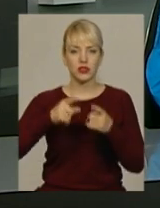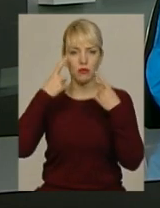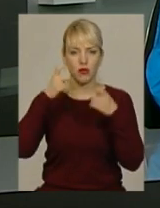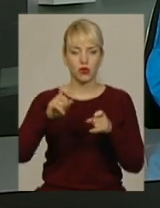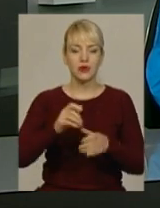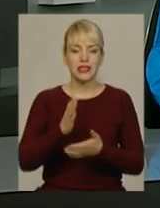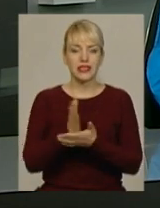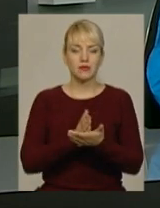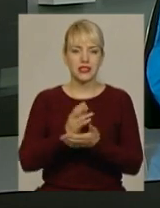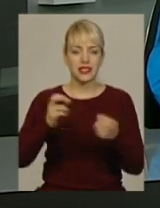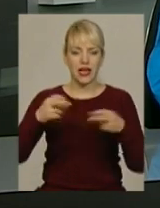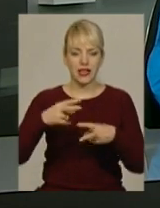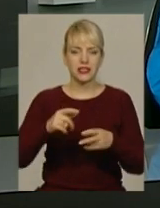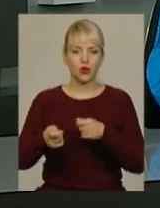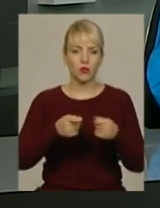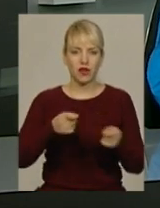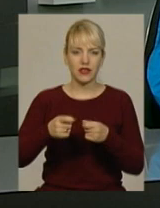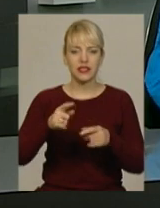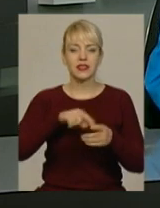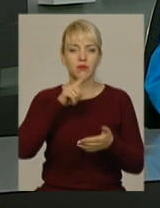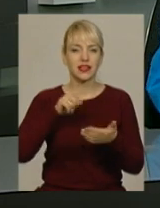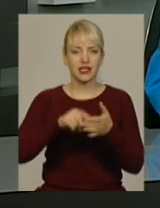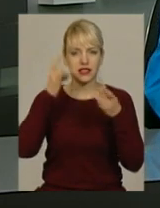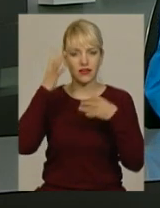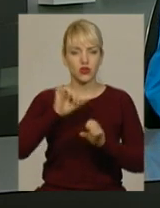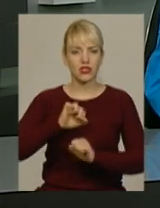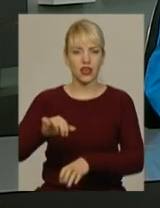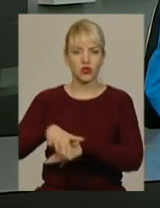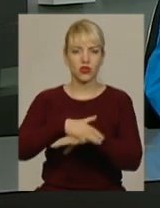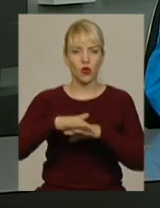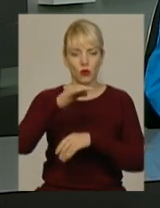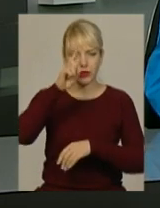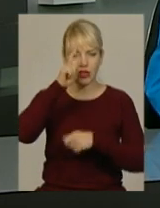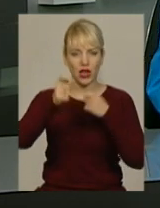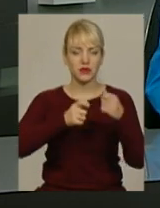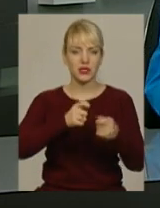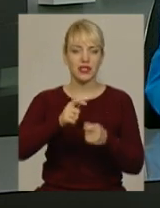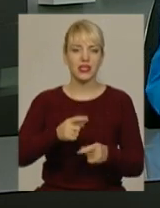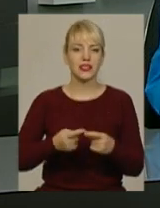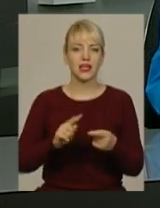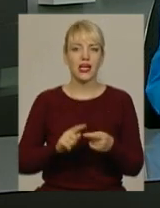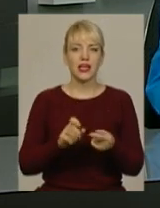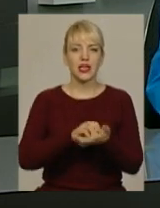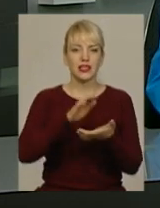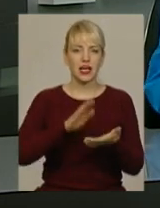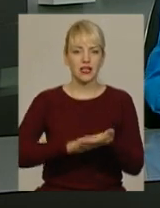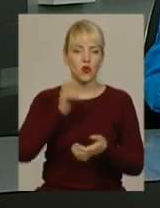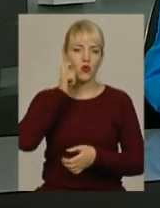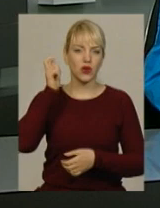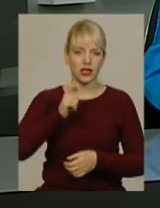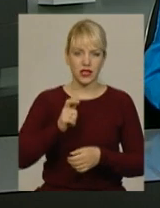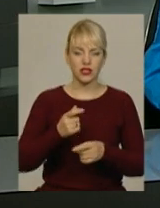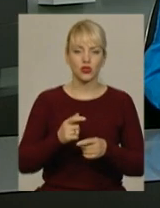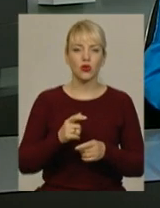спеціалісти управління з питань цивільного захисту населення Хмельницької облдержадміністрації з посиланням на дані Українського